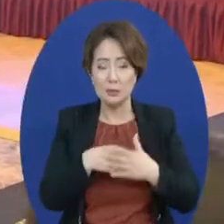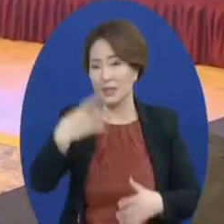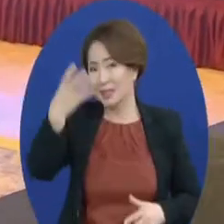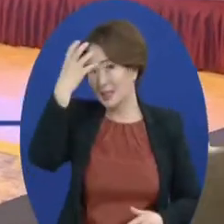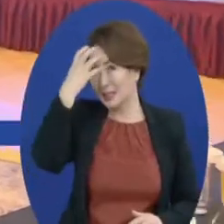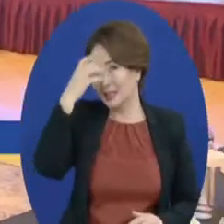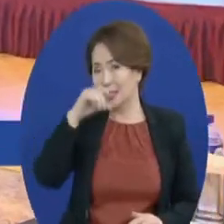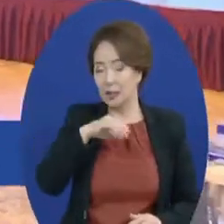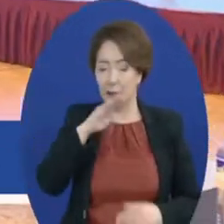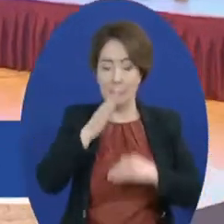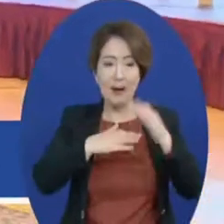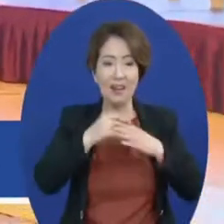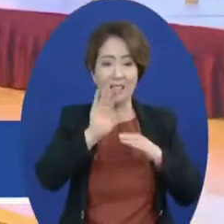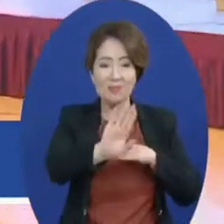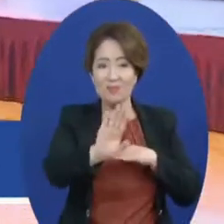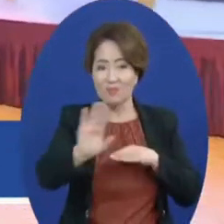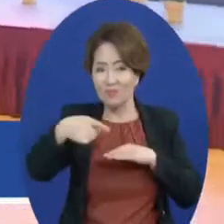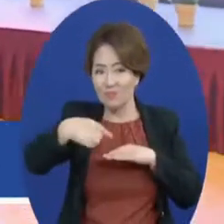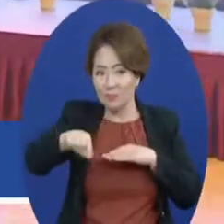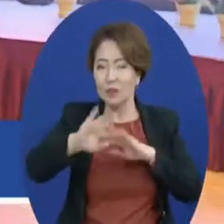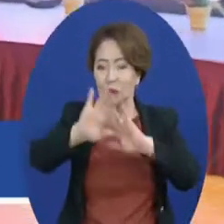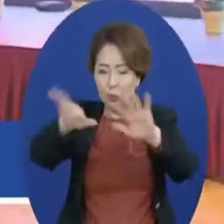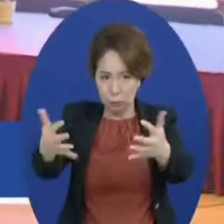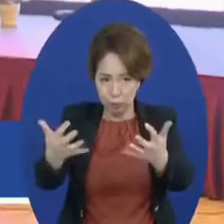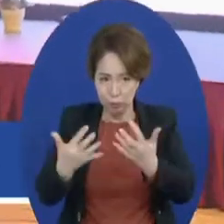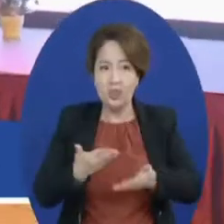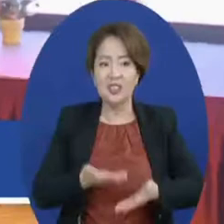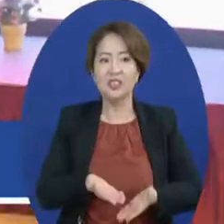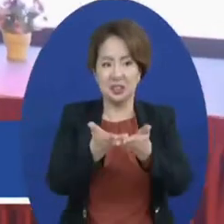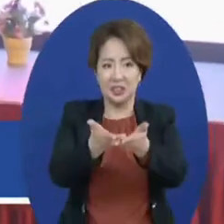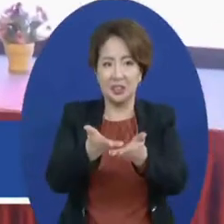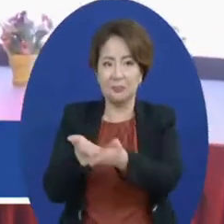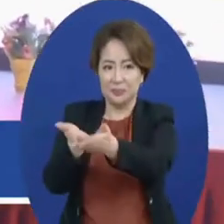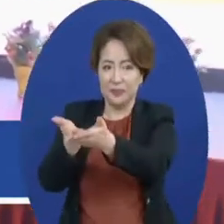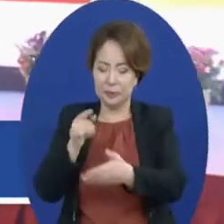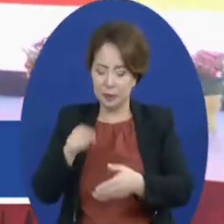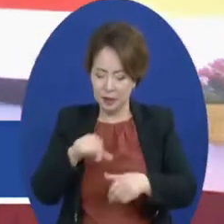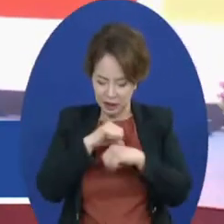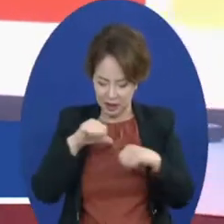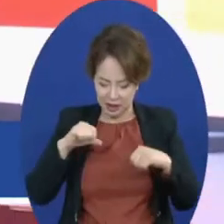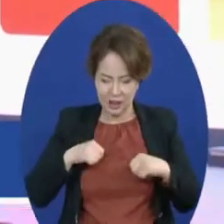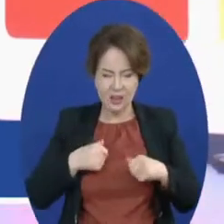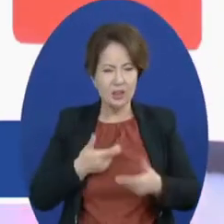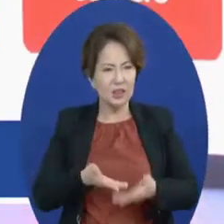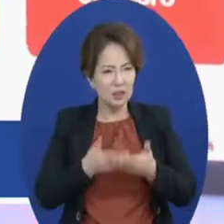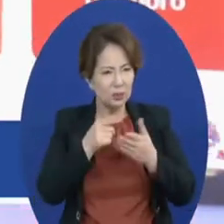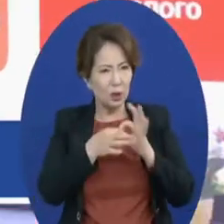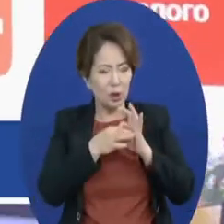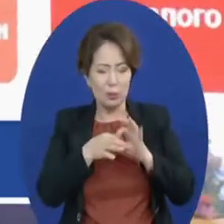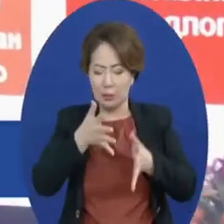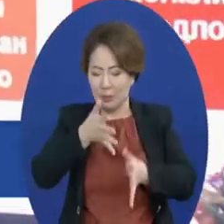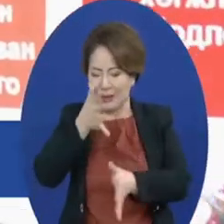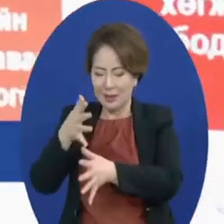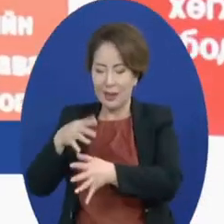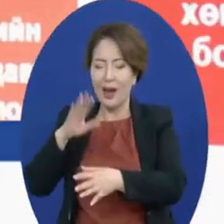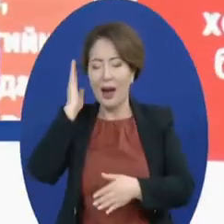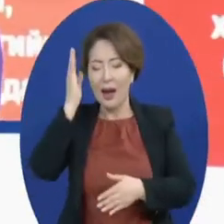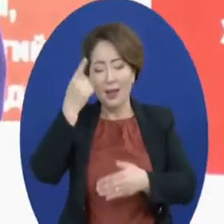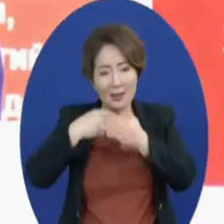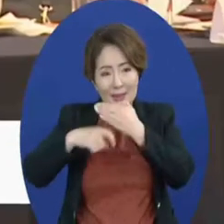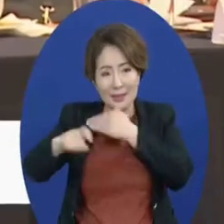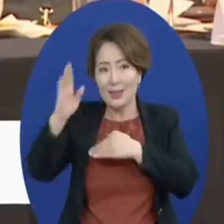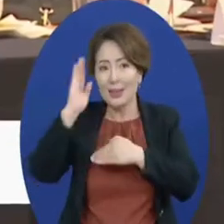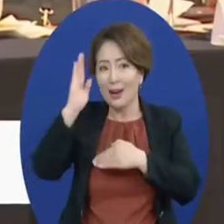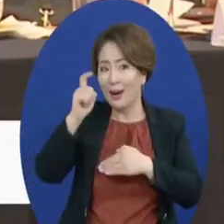Засгийн газар барилгын салбарынхныг бүх талаар дэмжиж иргэдэд орон сууцч болох бодлогыг хэрэгжүүлэх хөрсөөр нь Алсын хараа 2050 Монгол улсын урт